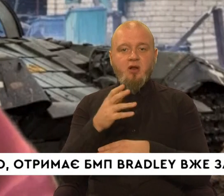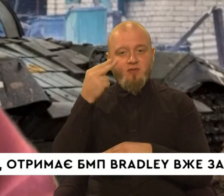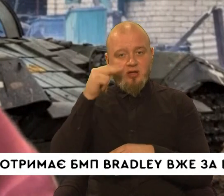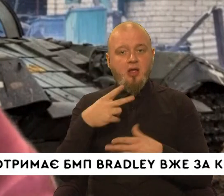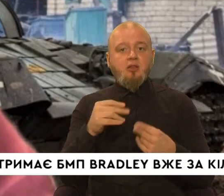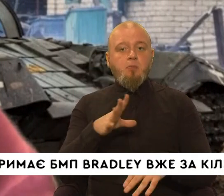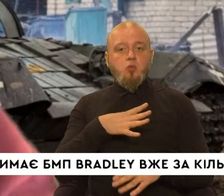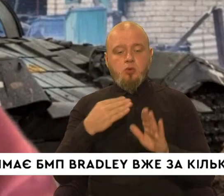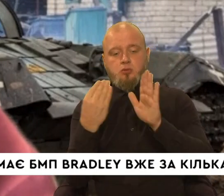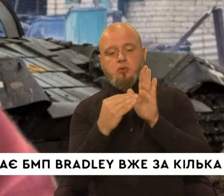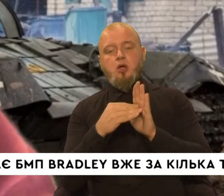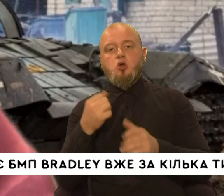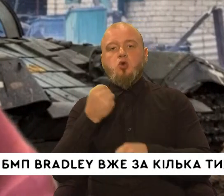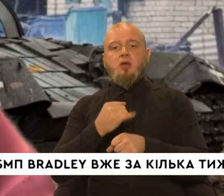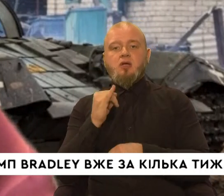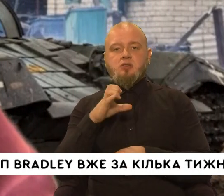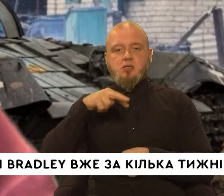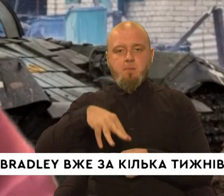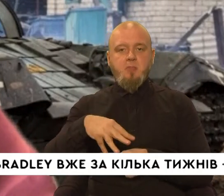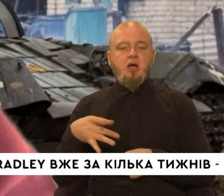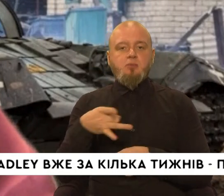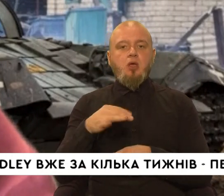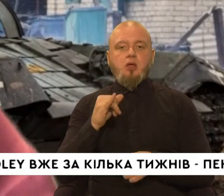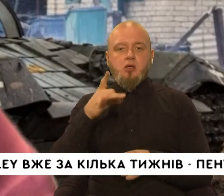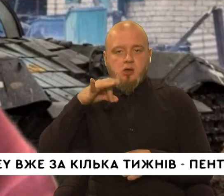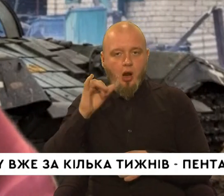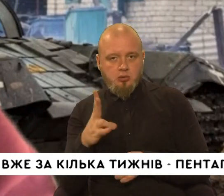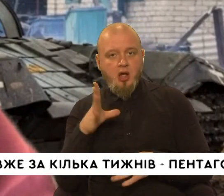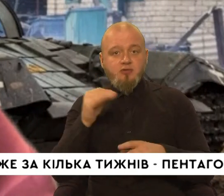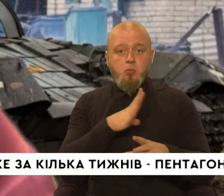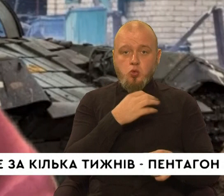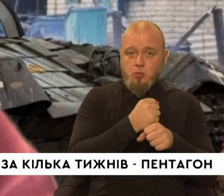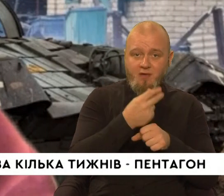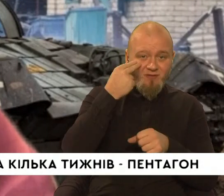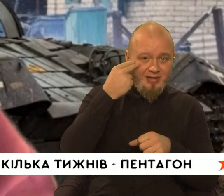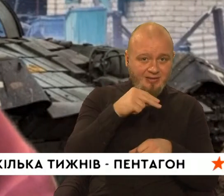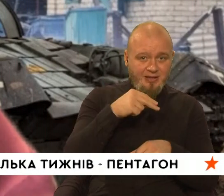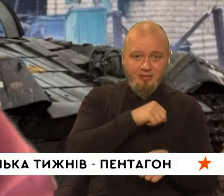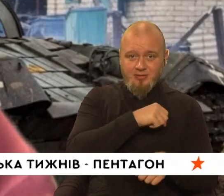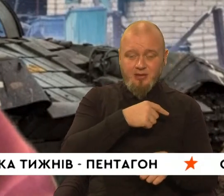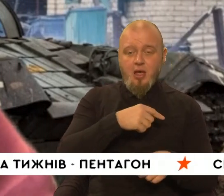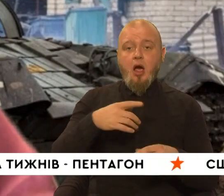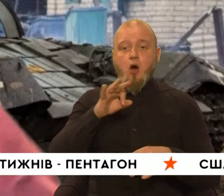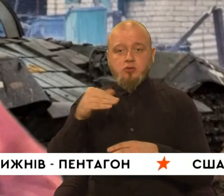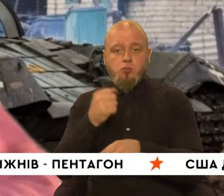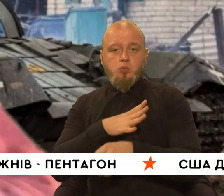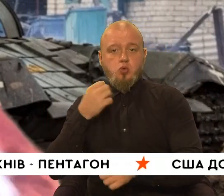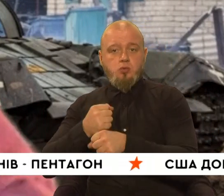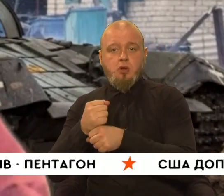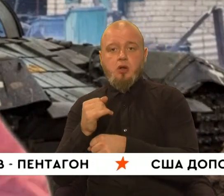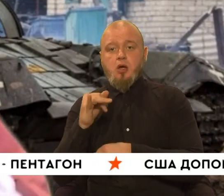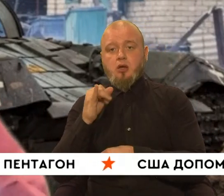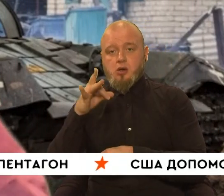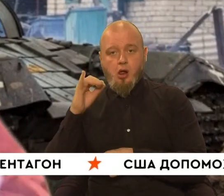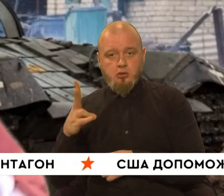були помітки «Зроблено в Ісламській Республіці Іран». Все було зроблено в Китаї, але офіційно це було зроблено в Ірані, потім відправлено